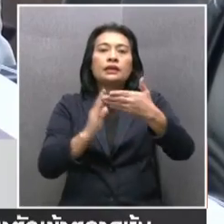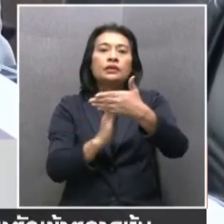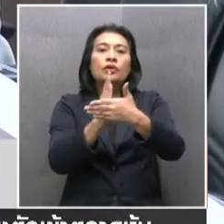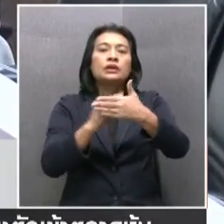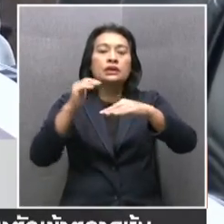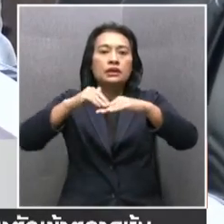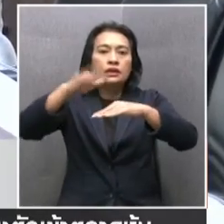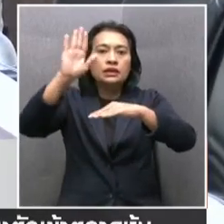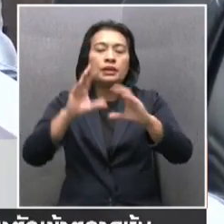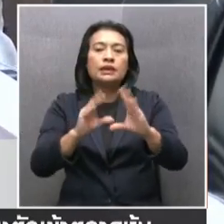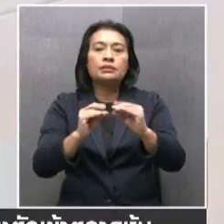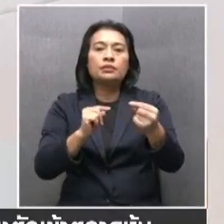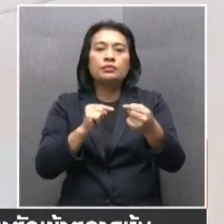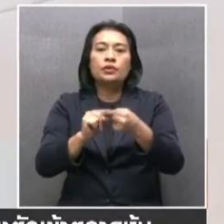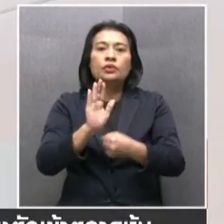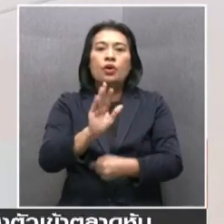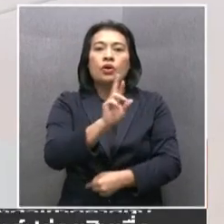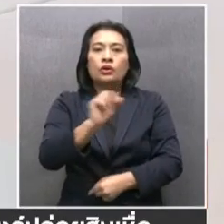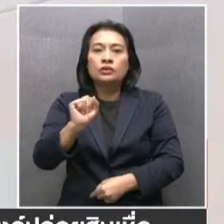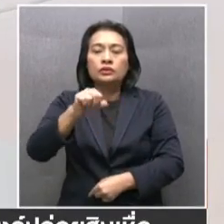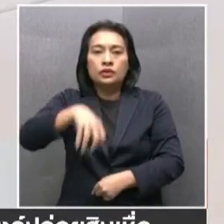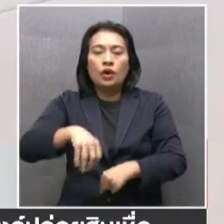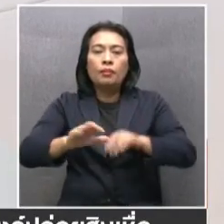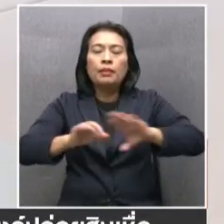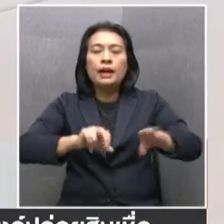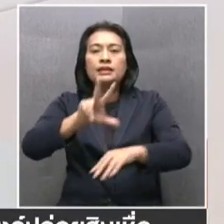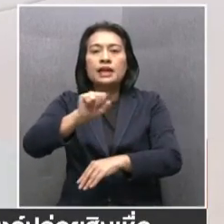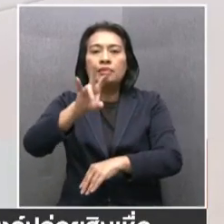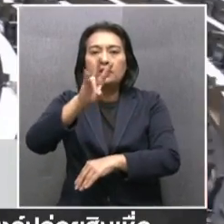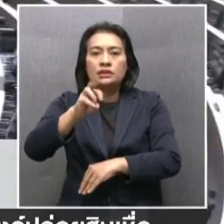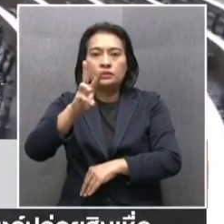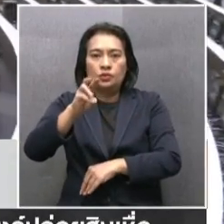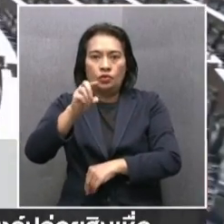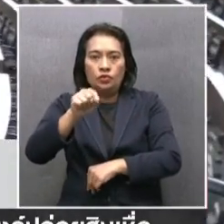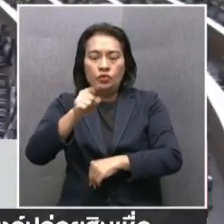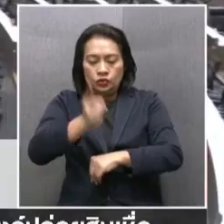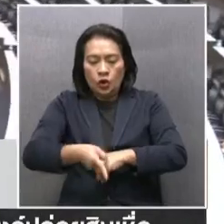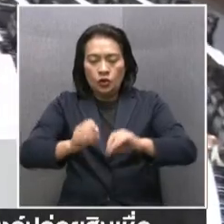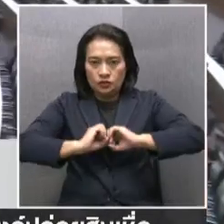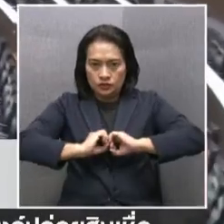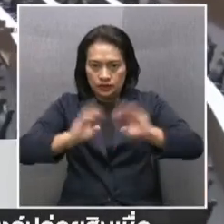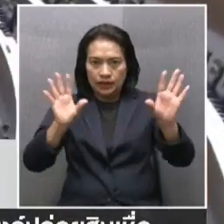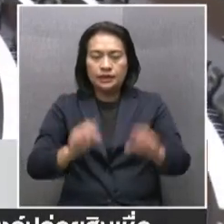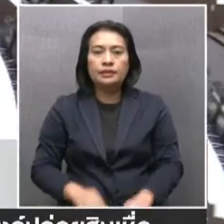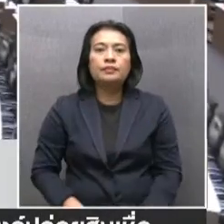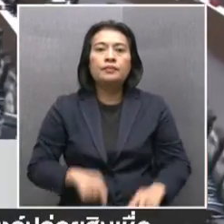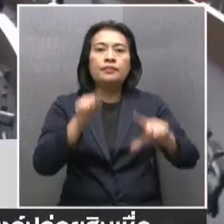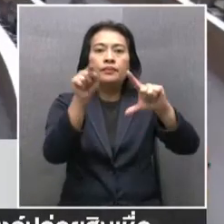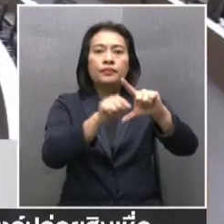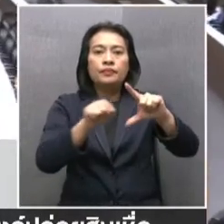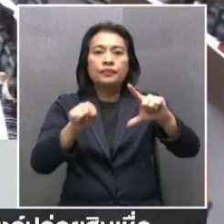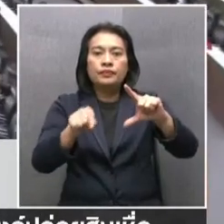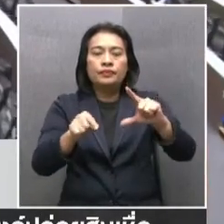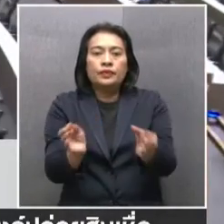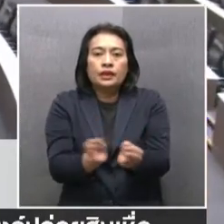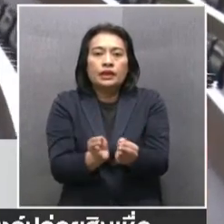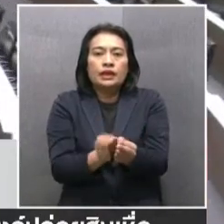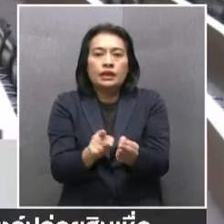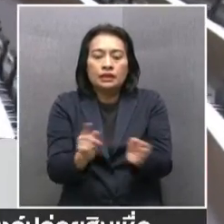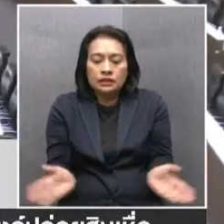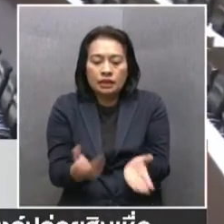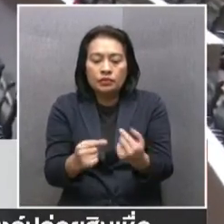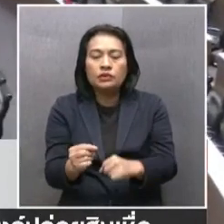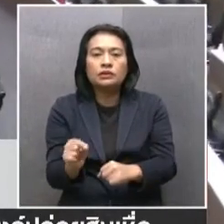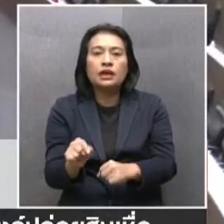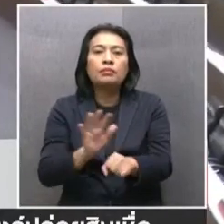ที่ประชุมรัฐสภาหรือ376เสียงเป็นตัวชี้ขาดทำให้ก้าวไกลยังขาดเสียงสนับสนุนอีก